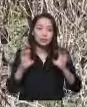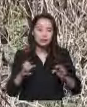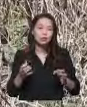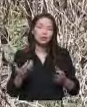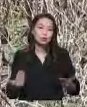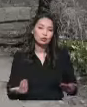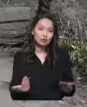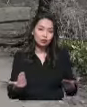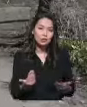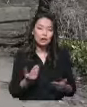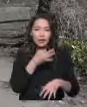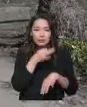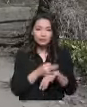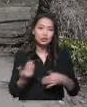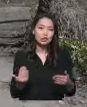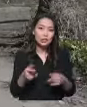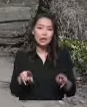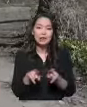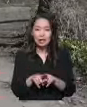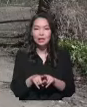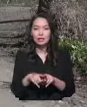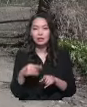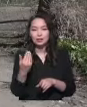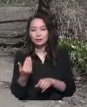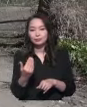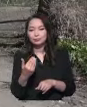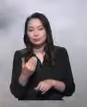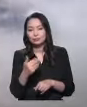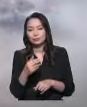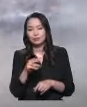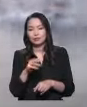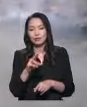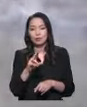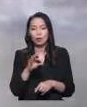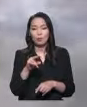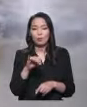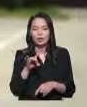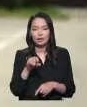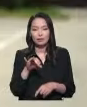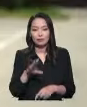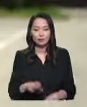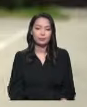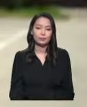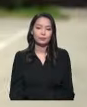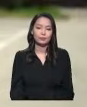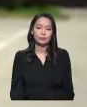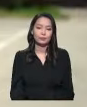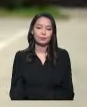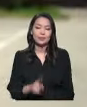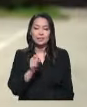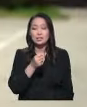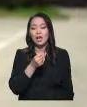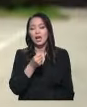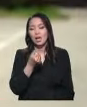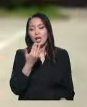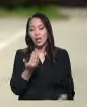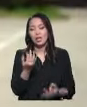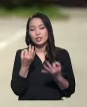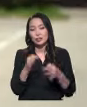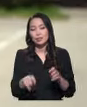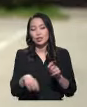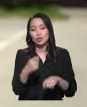жилищном законодательстве ответственность жителей таких кооперативов и товариществ. За допущенные нарушения